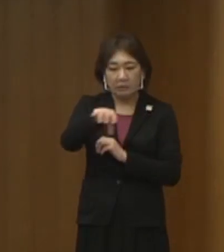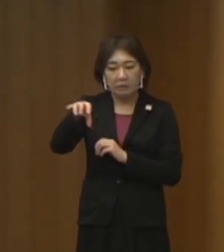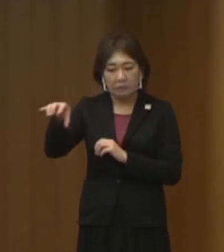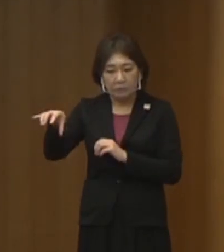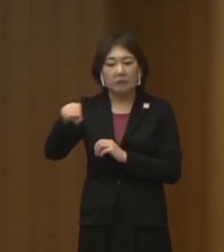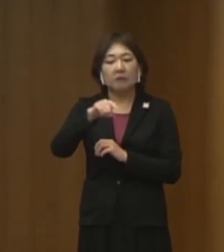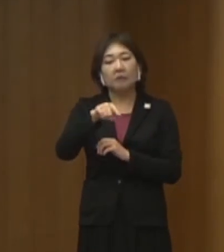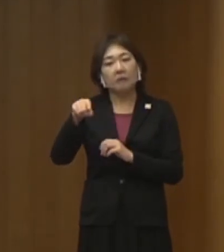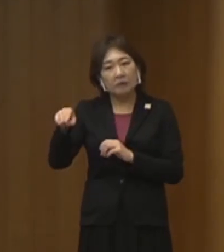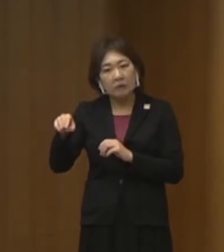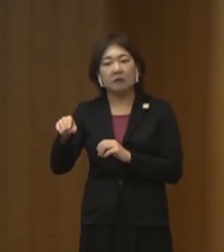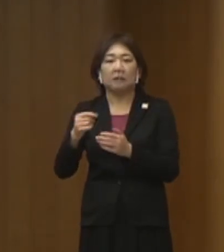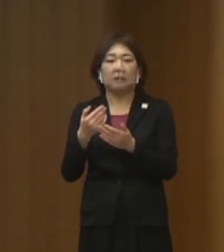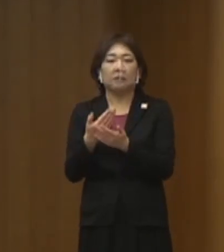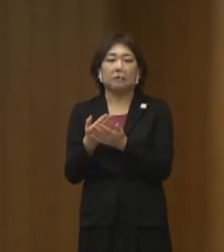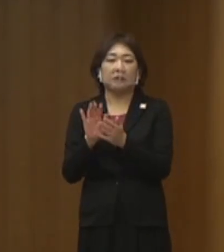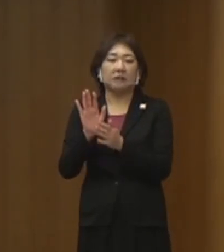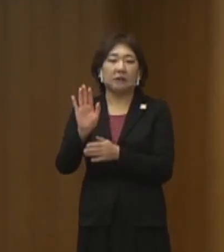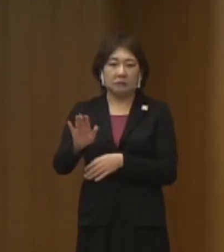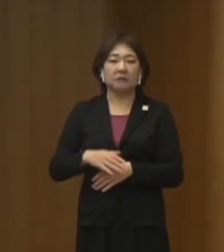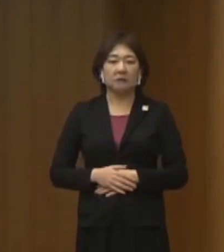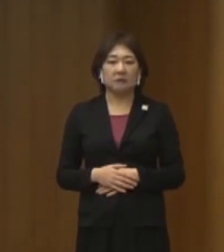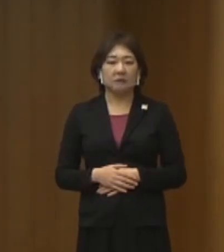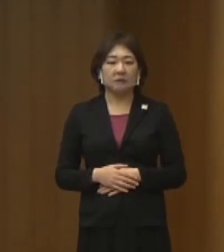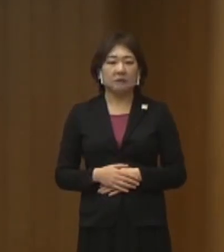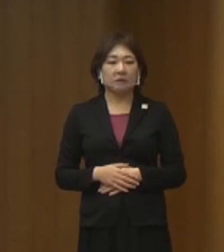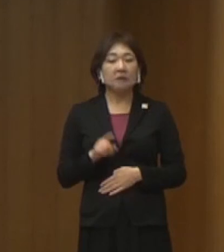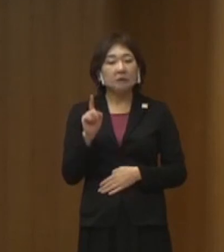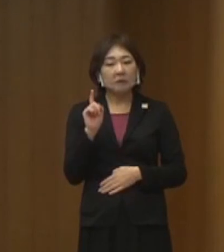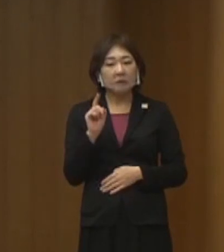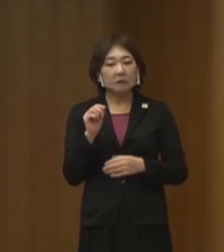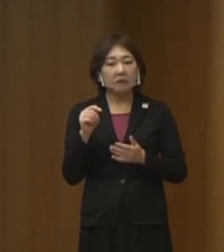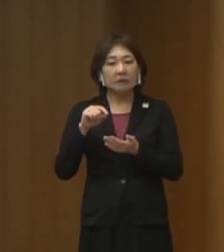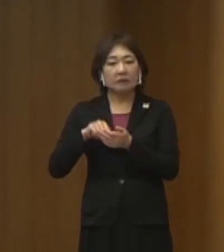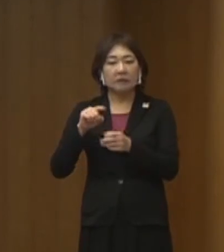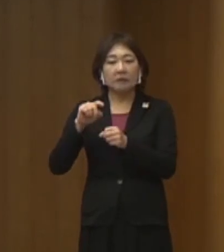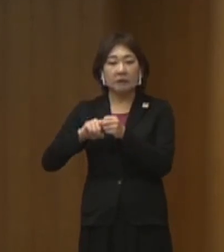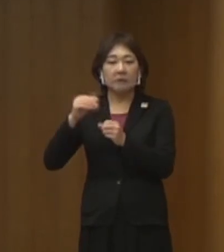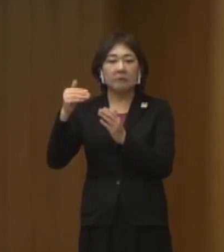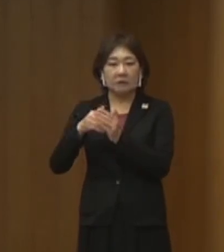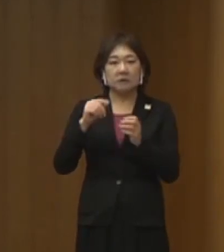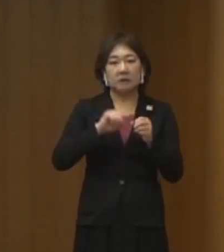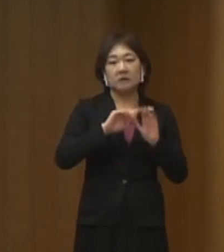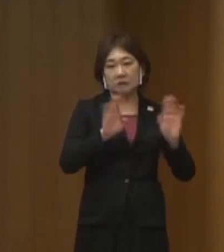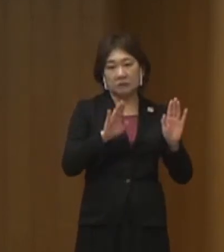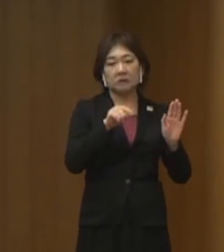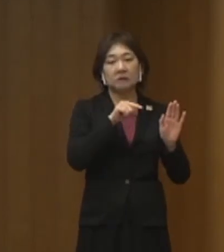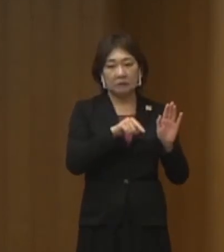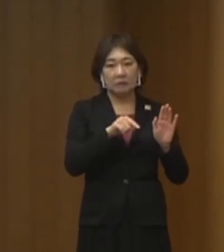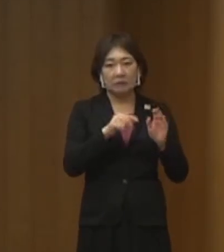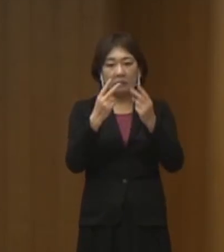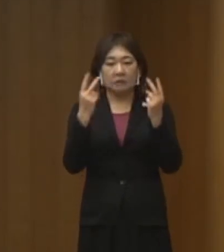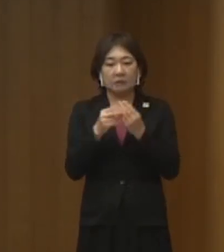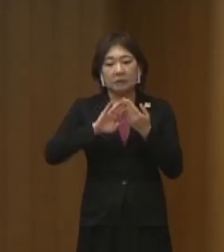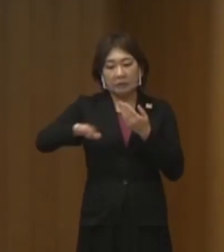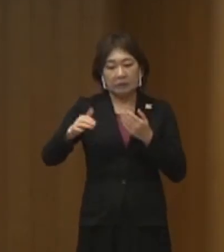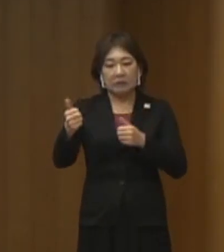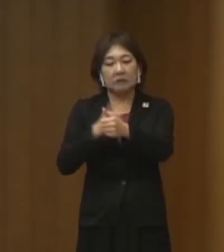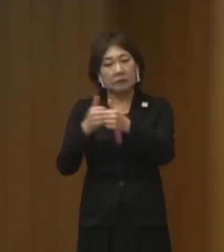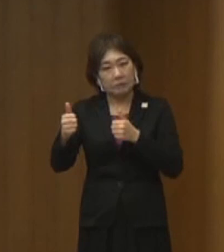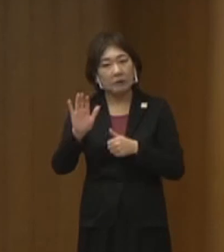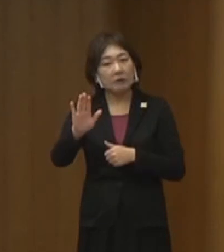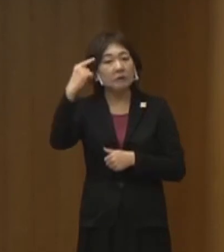況であります。年末年始にはですね、道外へ移動される機会もあるというふうに